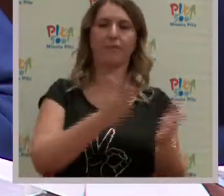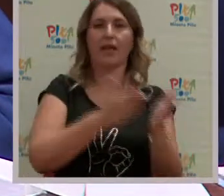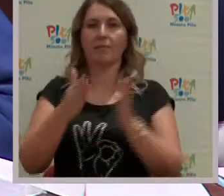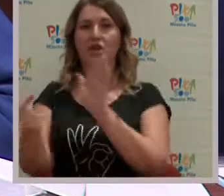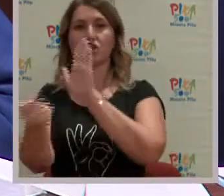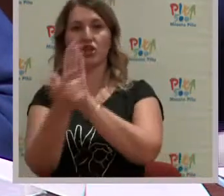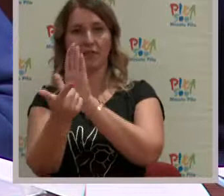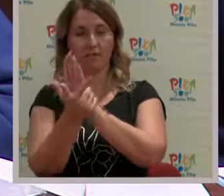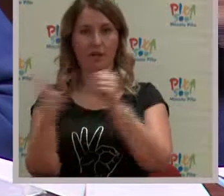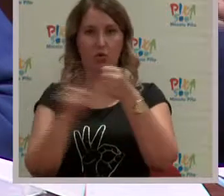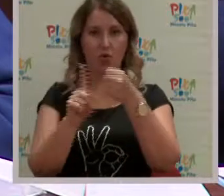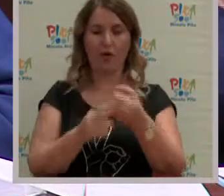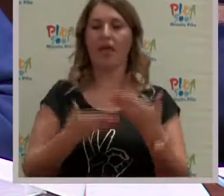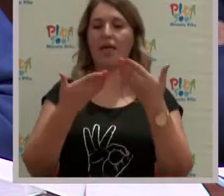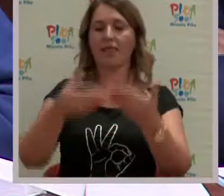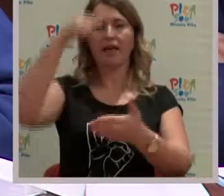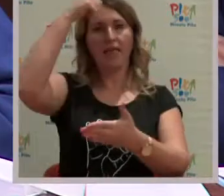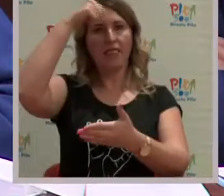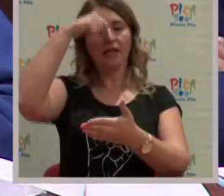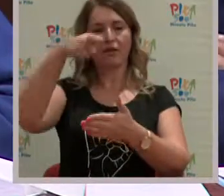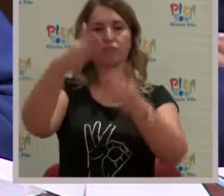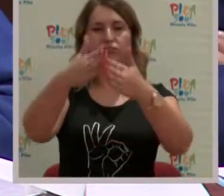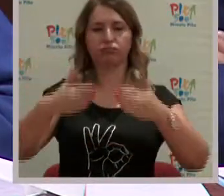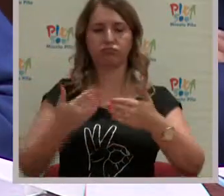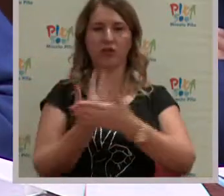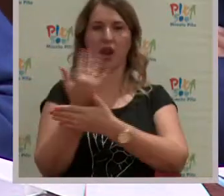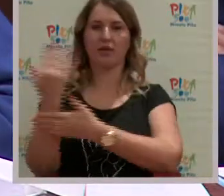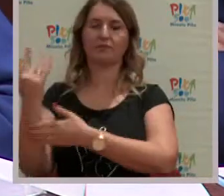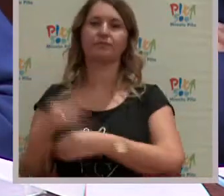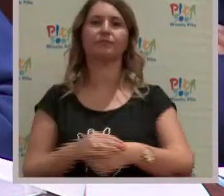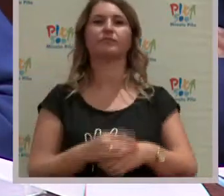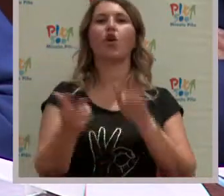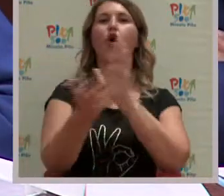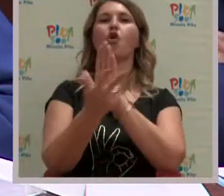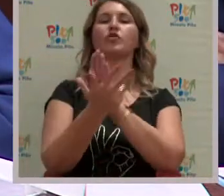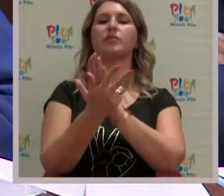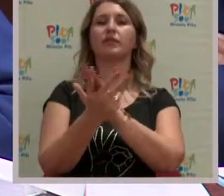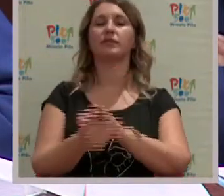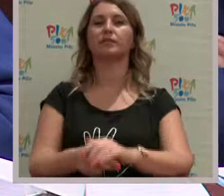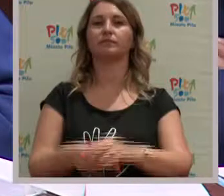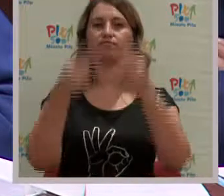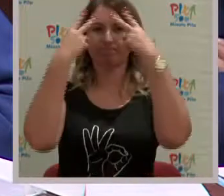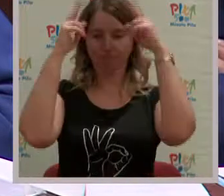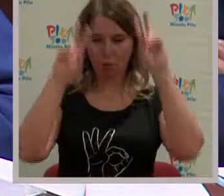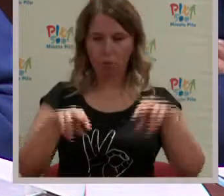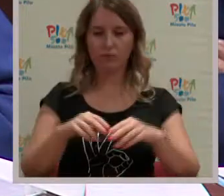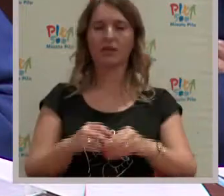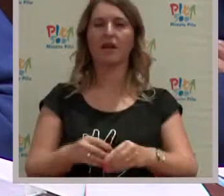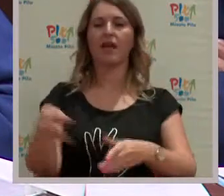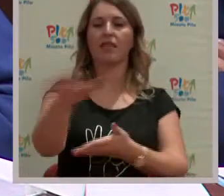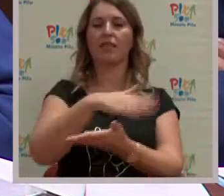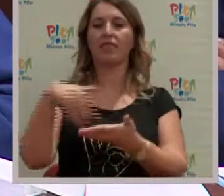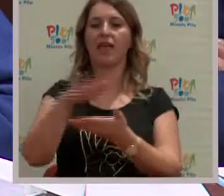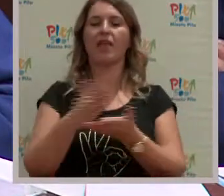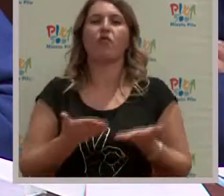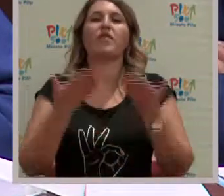17. Nadania nazwy skwerowi. Punkt 18. Uznania terenu za park gminny